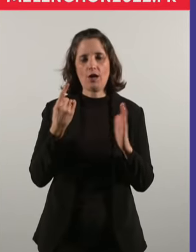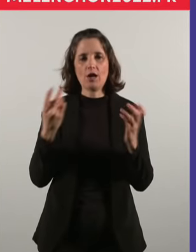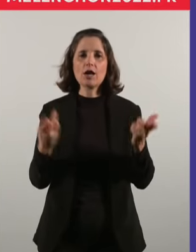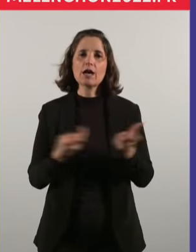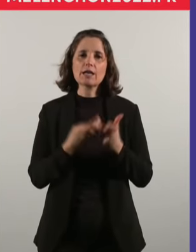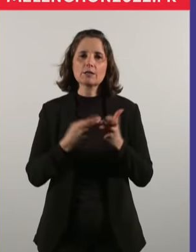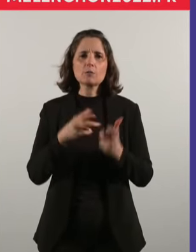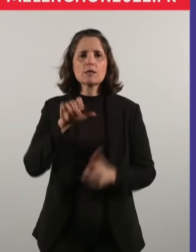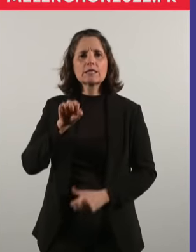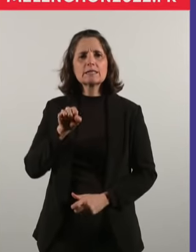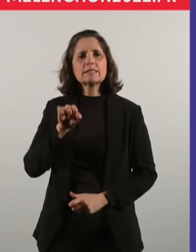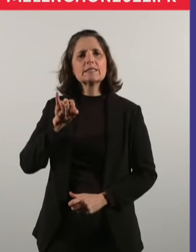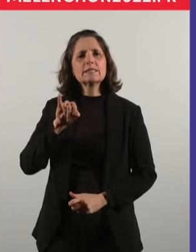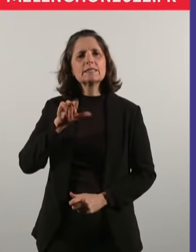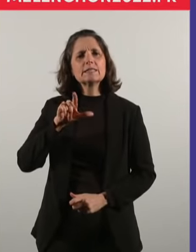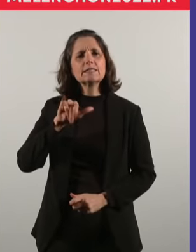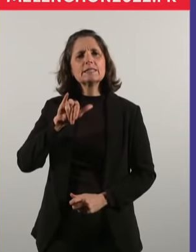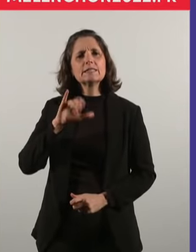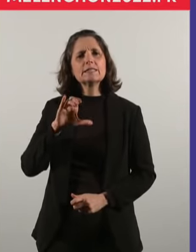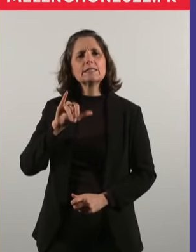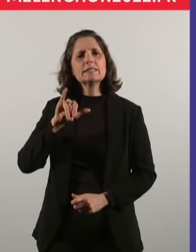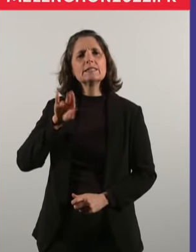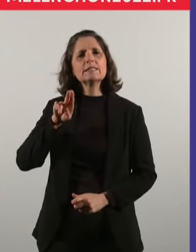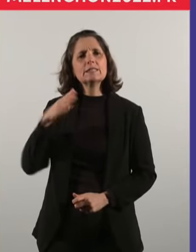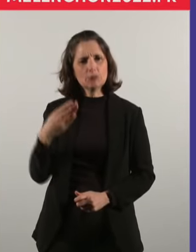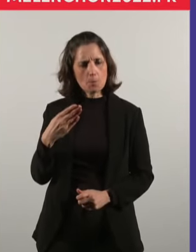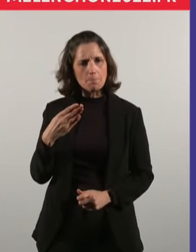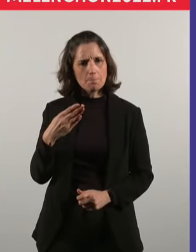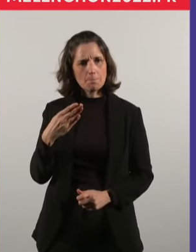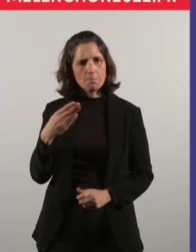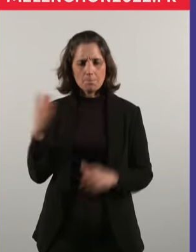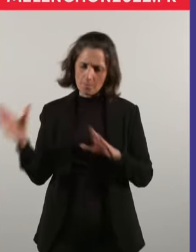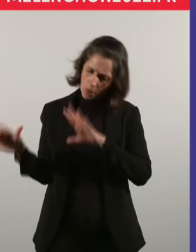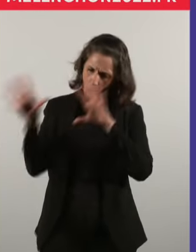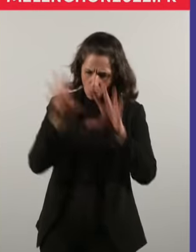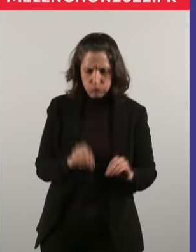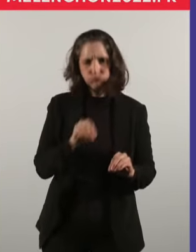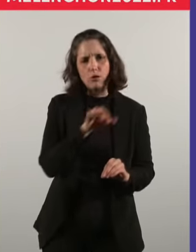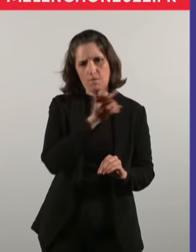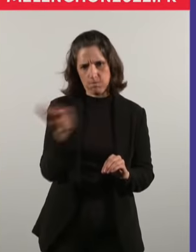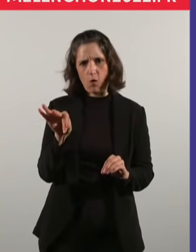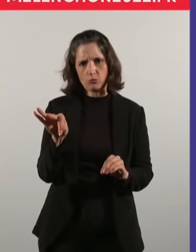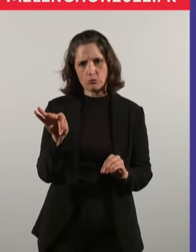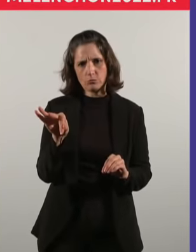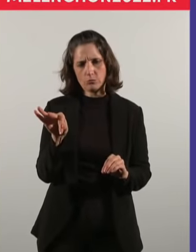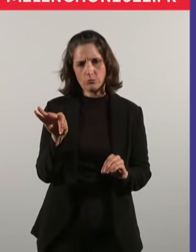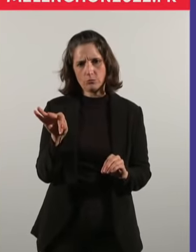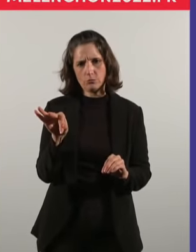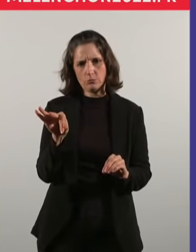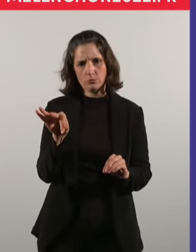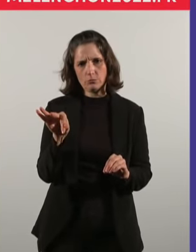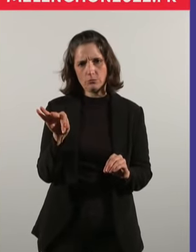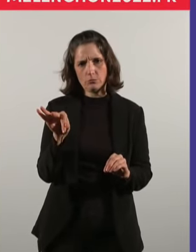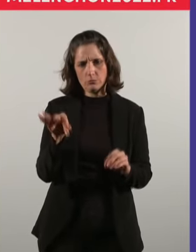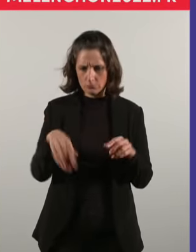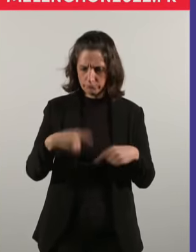de Ferropem que nous nationaliserons s'il le faut, s'il n'est pas possible de la remettre en route instantanément.